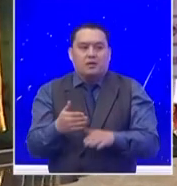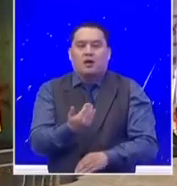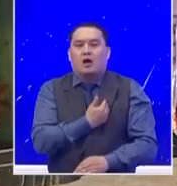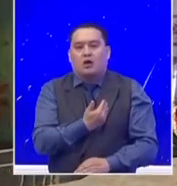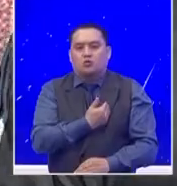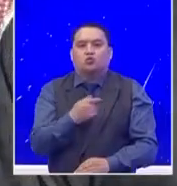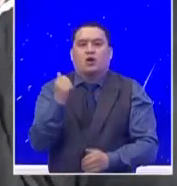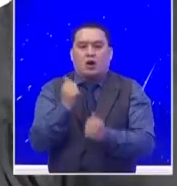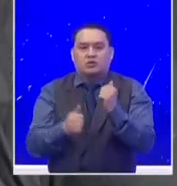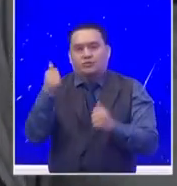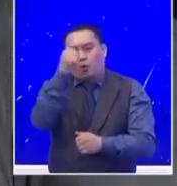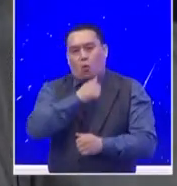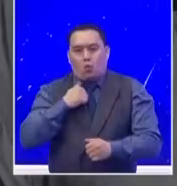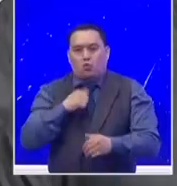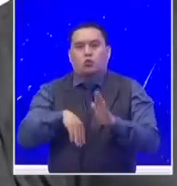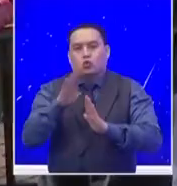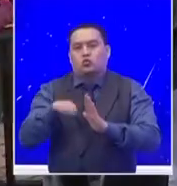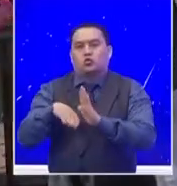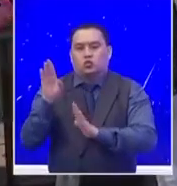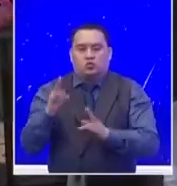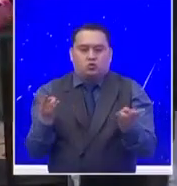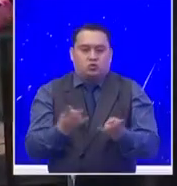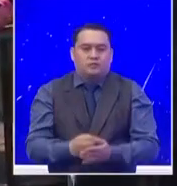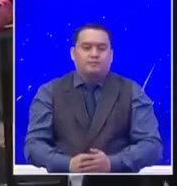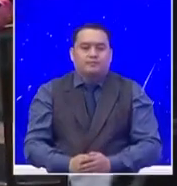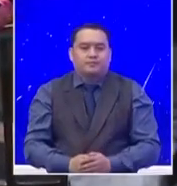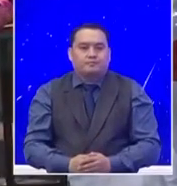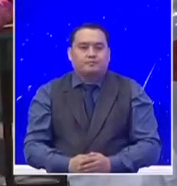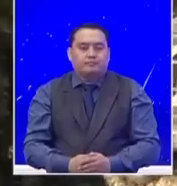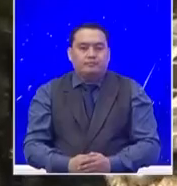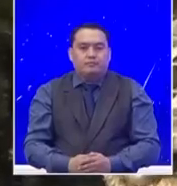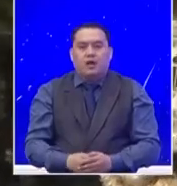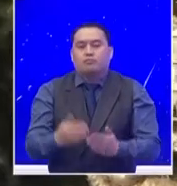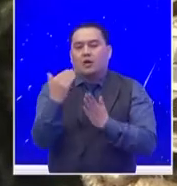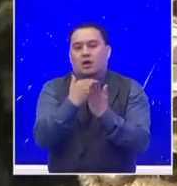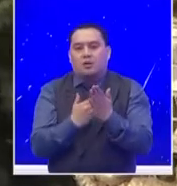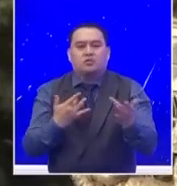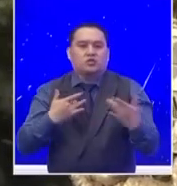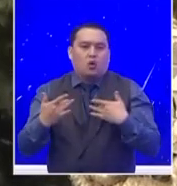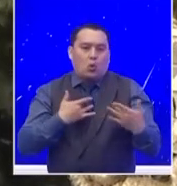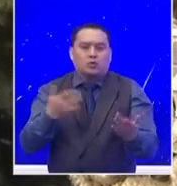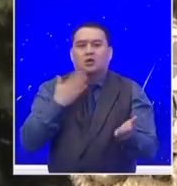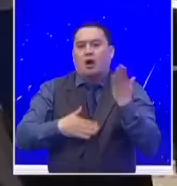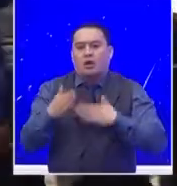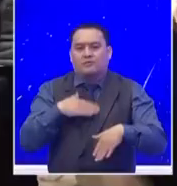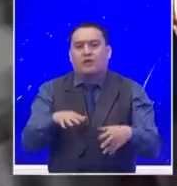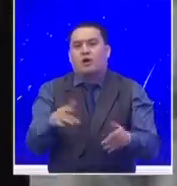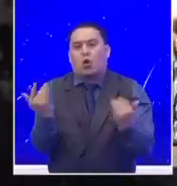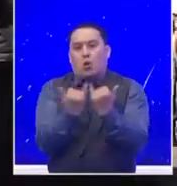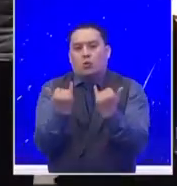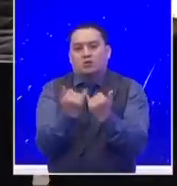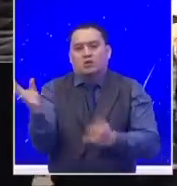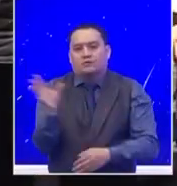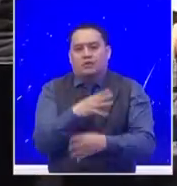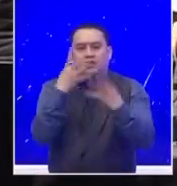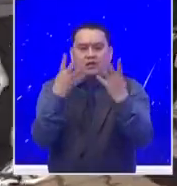чтобы в каждом году все и лучше было бы. Насыщенная концертная программа и театральные постановки радовали жителей и гостей города целый